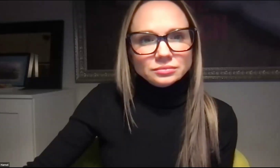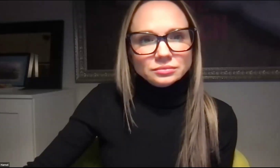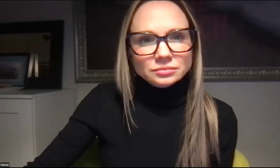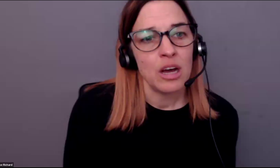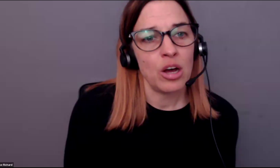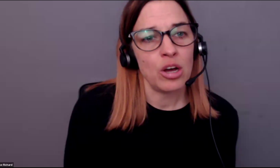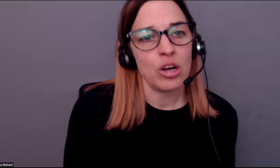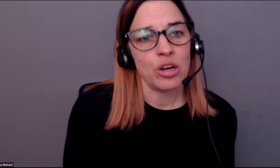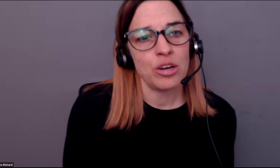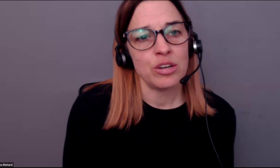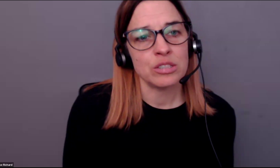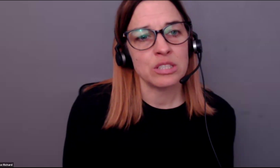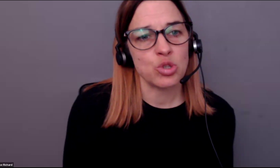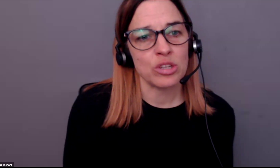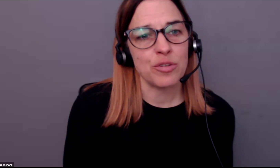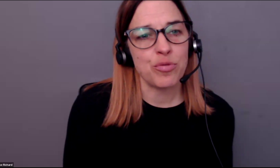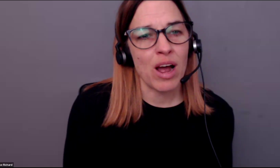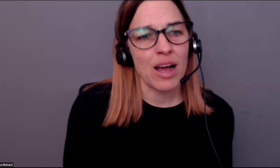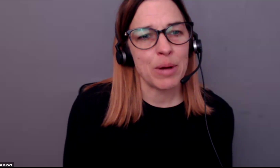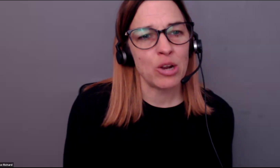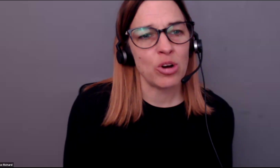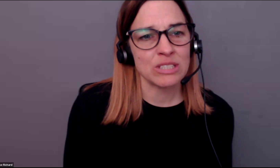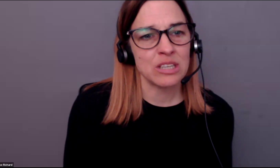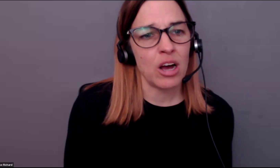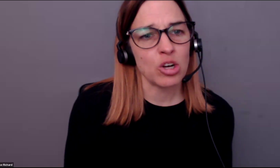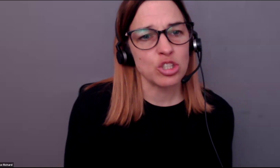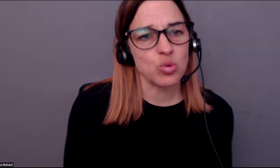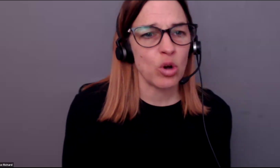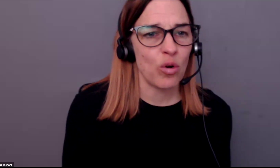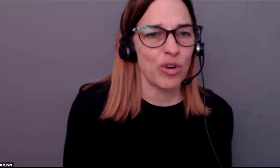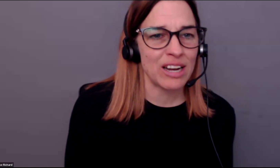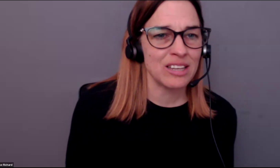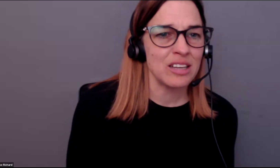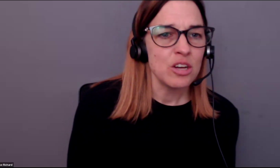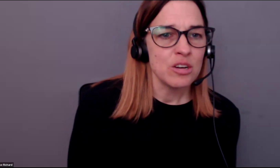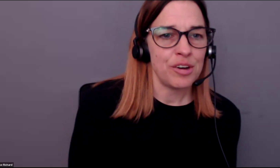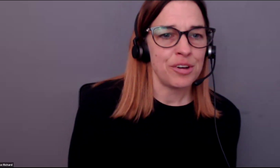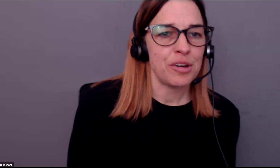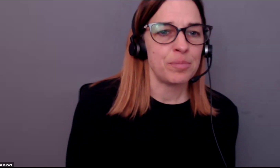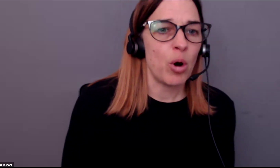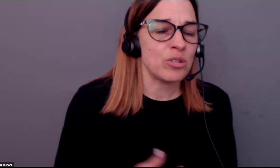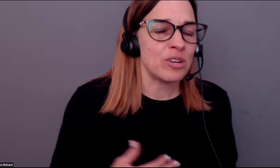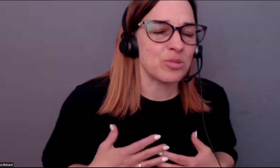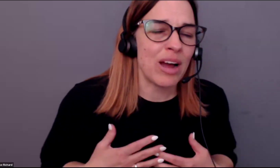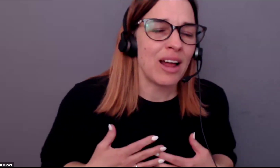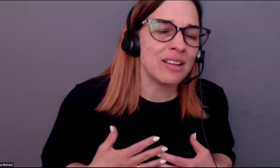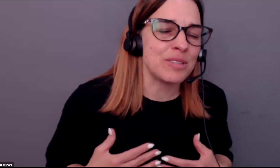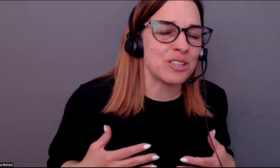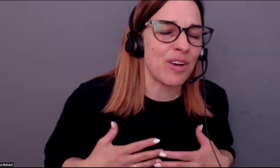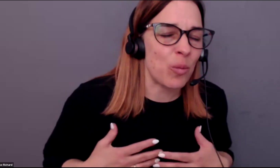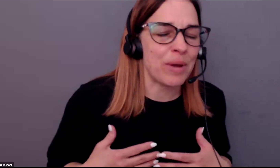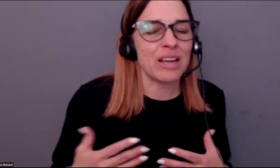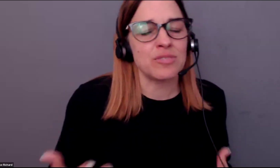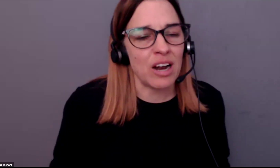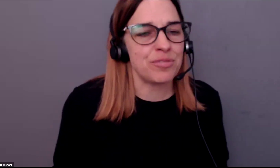dire que, tu sais, c'est ça. Des fois, ben là, on se dit, ah, OK, soit qu'on va aller, bon, soit